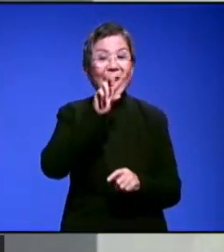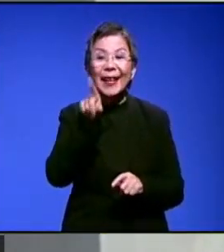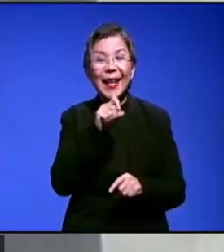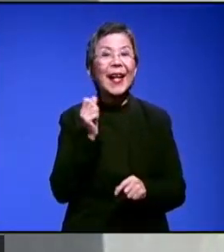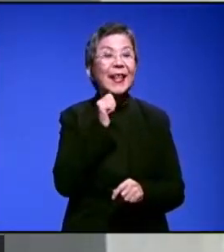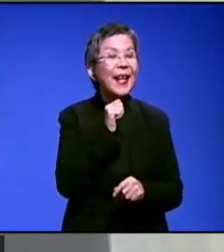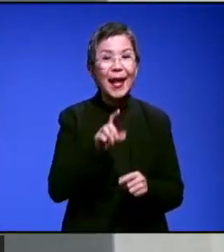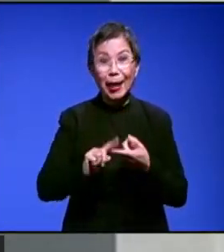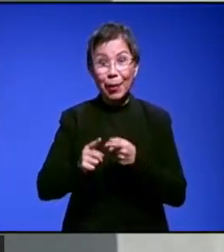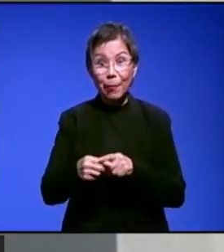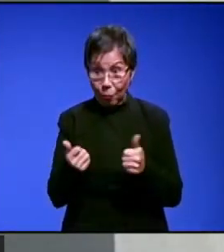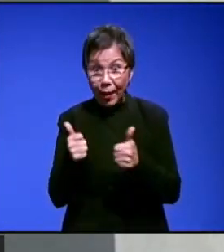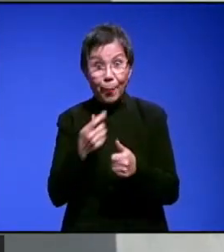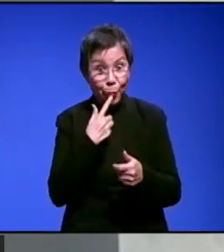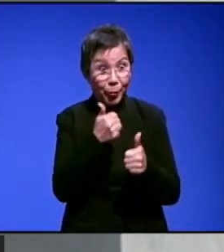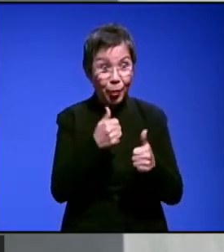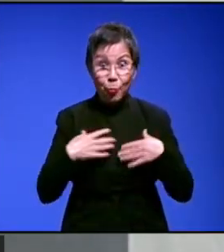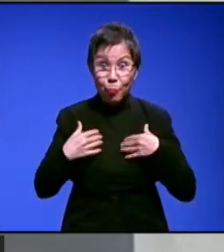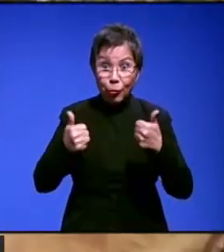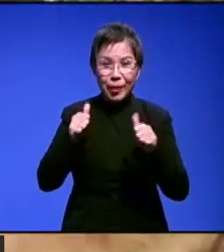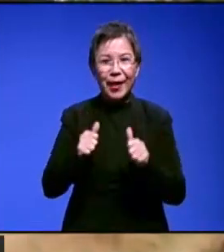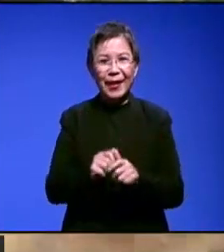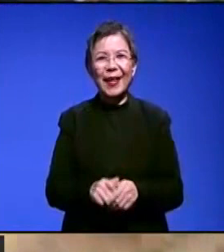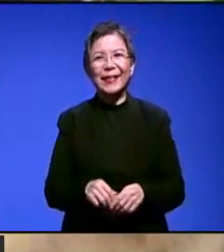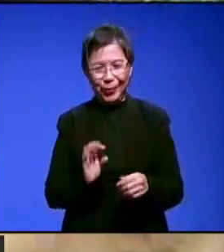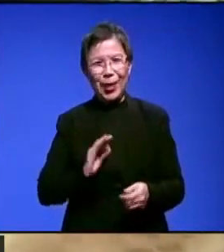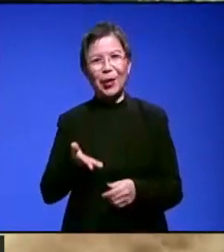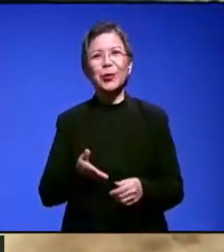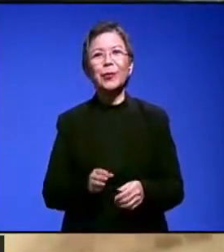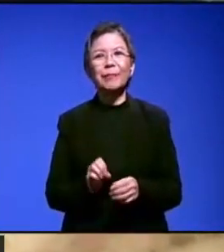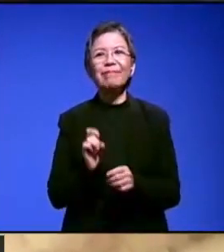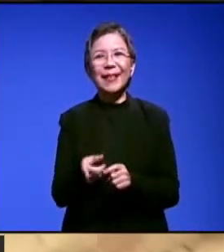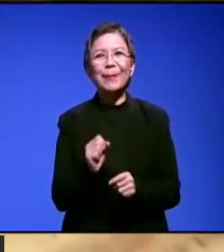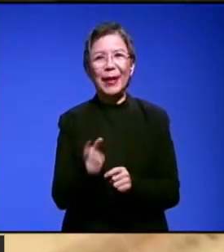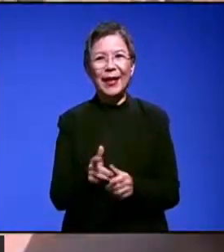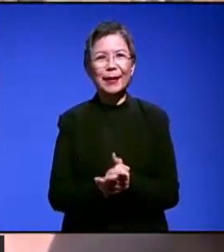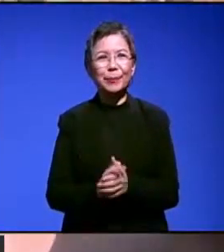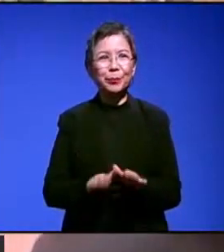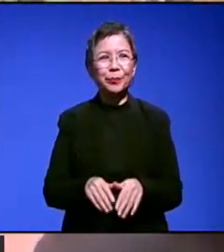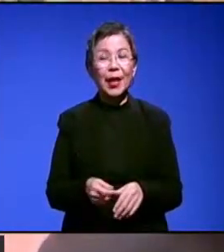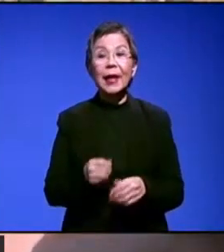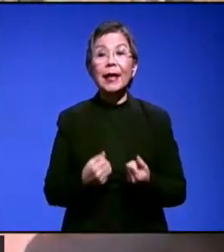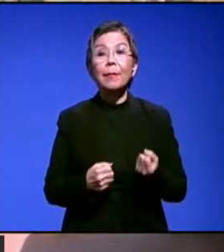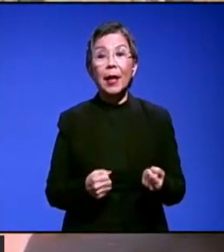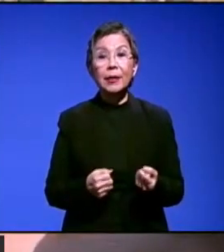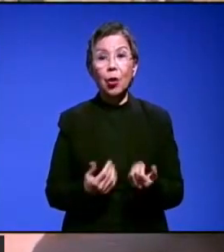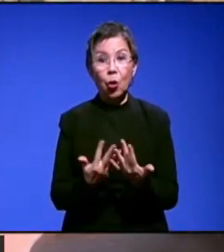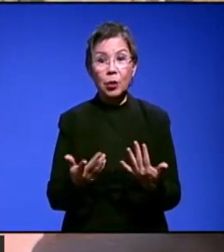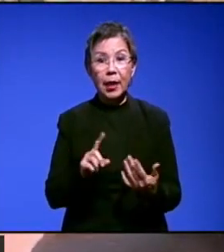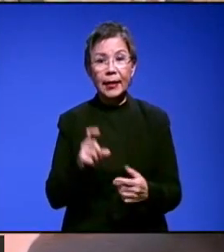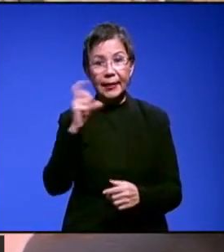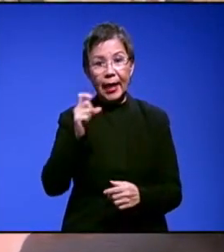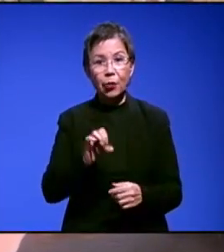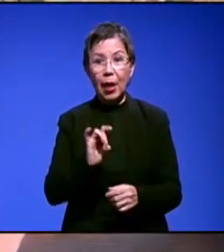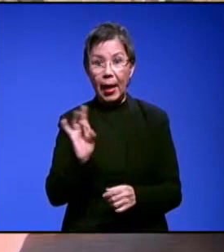yang dikenalnya atau dijual oleh teman yang terpercaya. Gaya belanja masyarakat memang sudah beralih